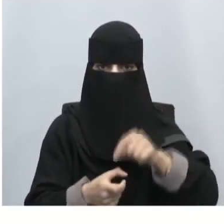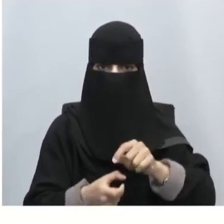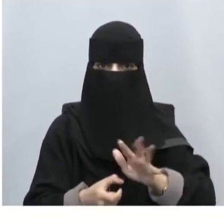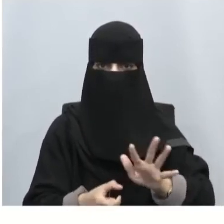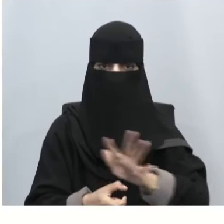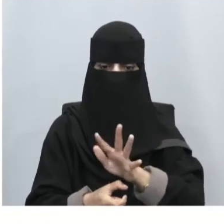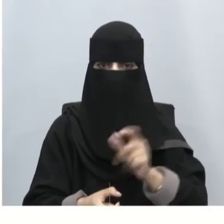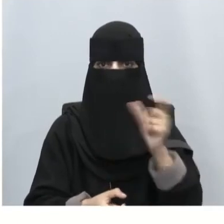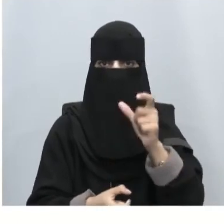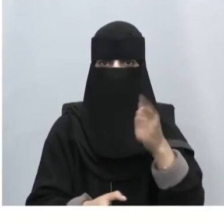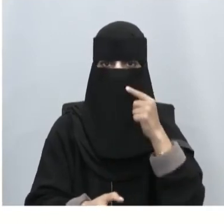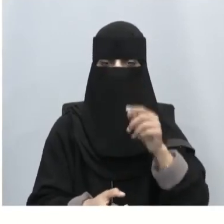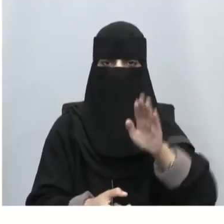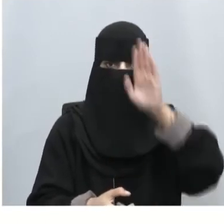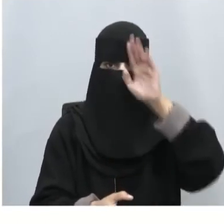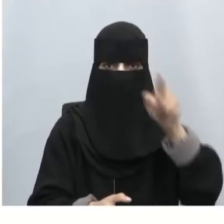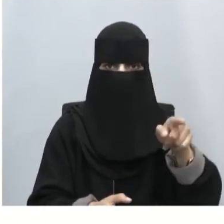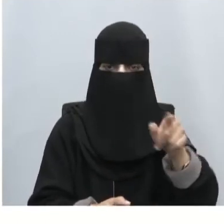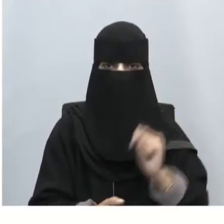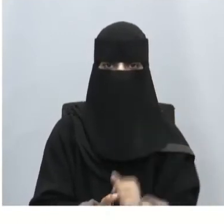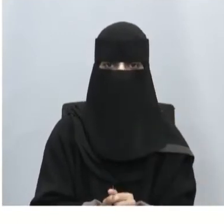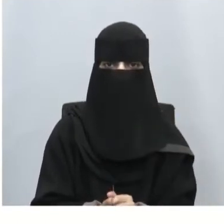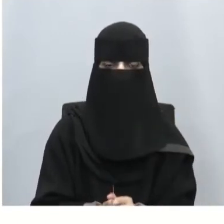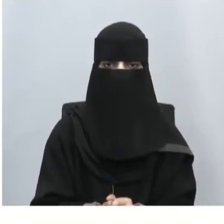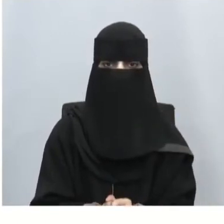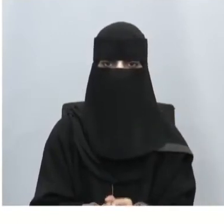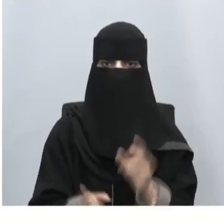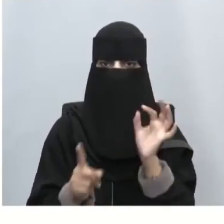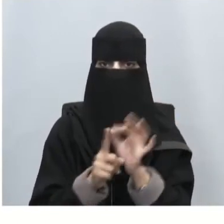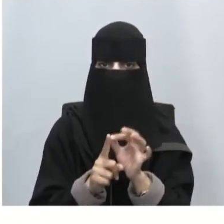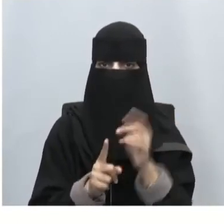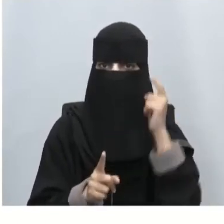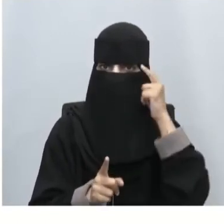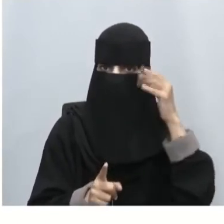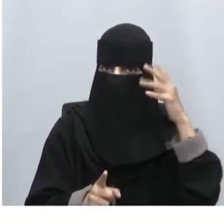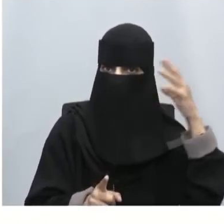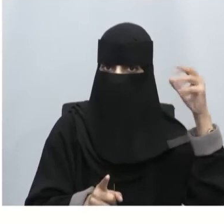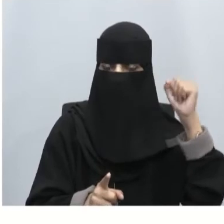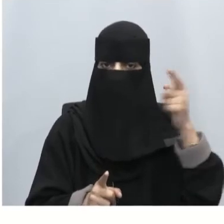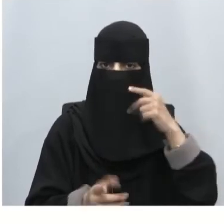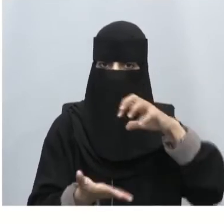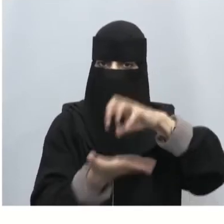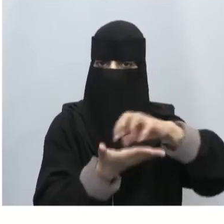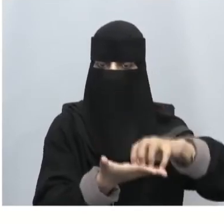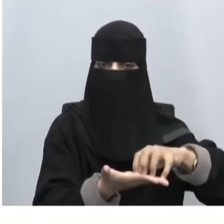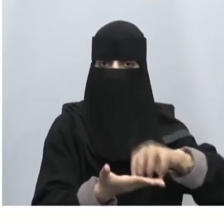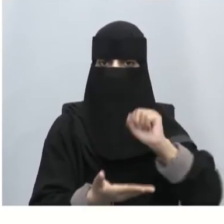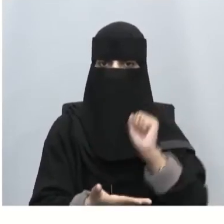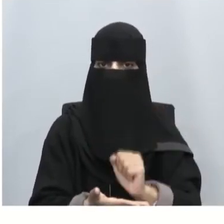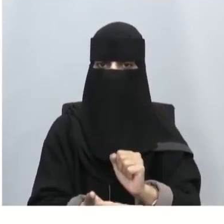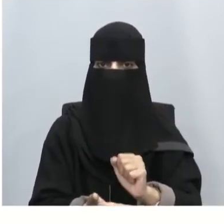فكان لدى ملوك اوروبا في تلك الفتره هدف وحلم ان يكون لديهم امارات ومناطق